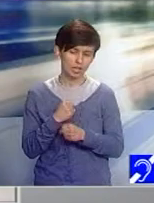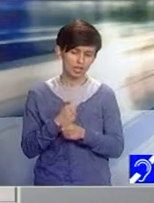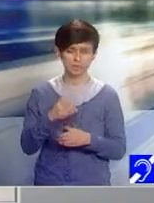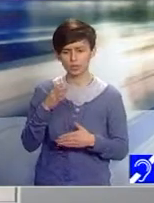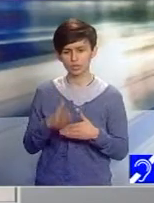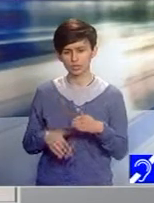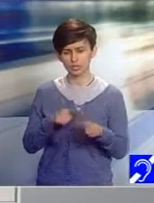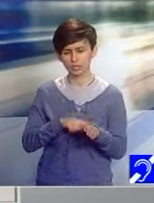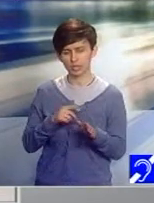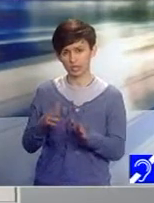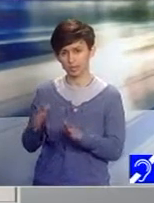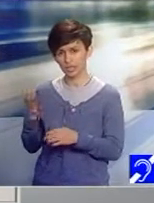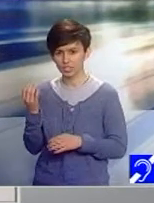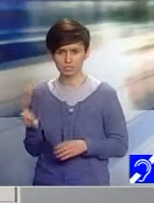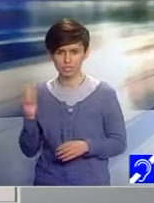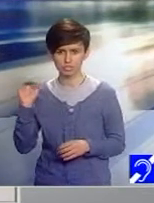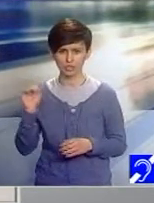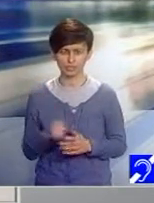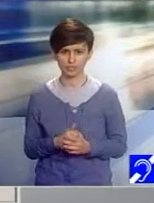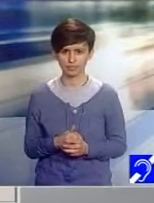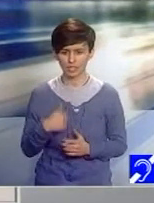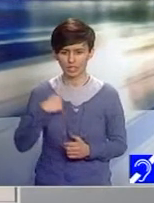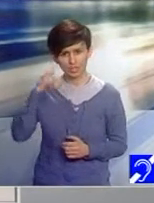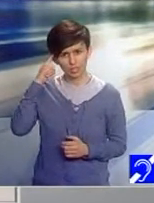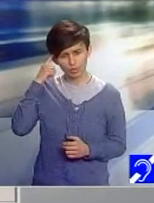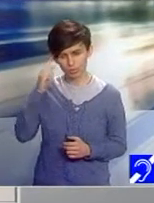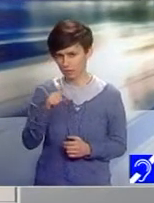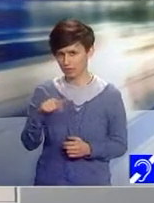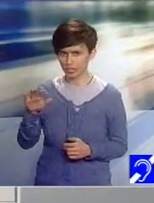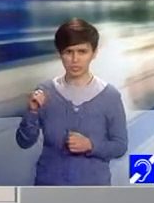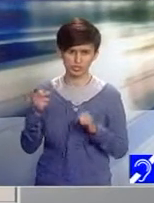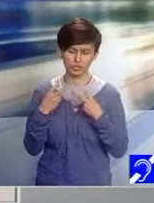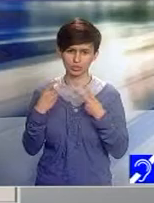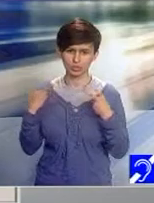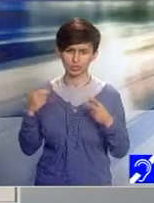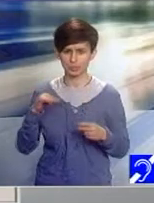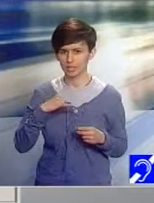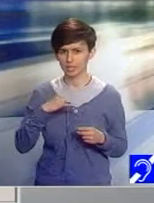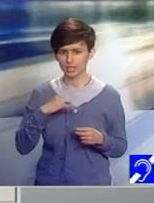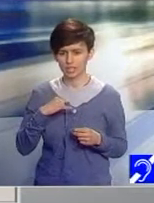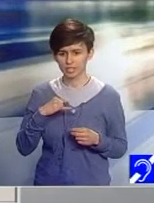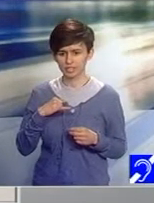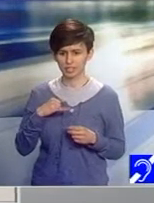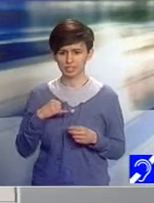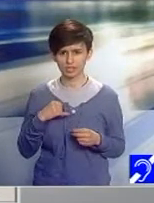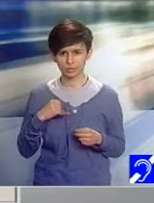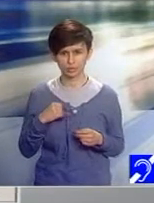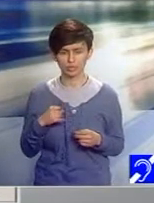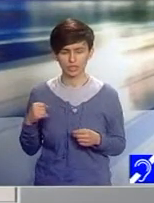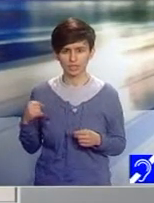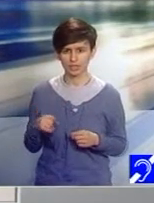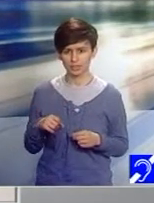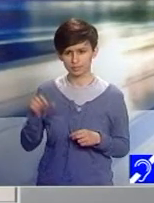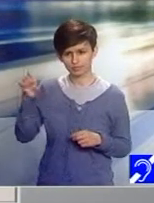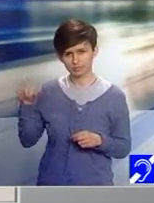ultima perioadă? Chiar de curând știu că ați avut un eveniment interesant cu muze. Ce fel de muză? Despre ce a